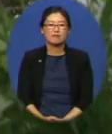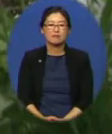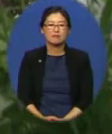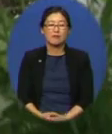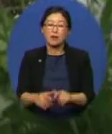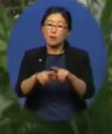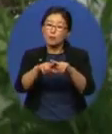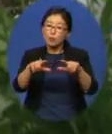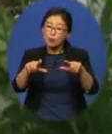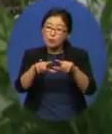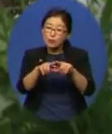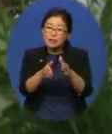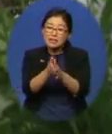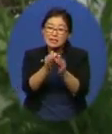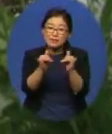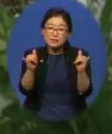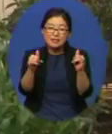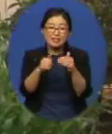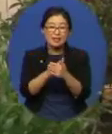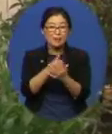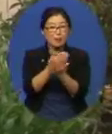일반인들은 몇 종이나 알고 있을까?